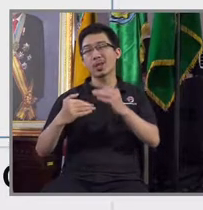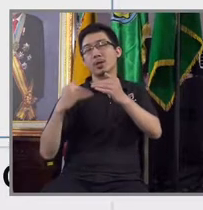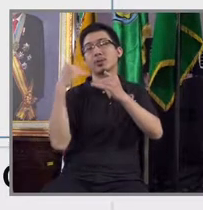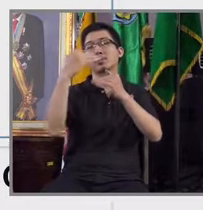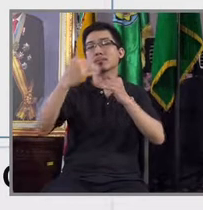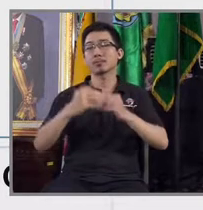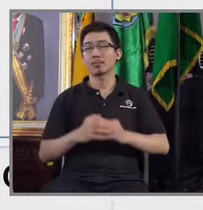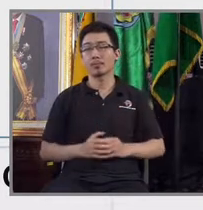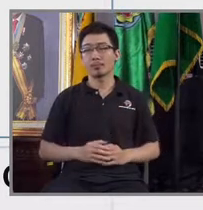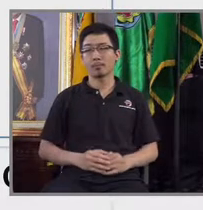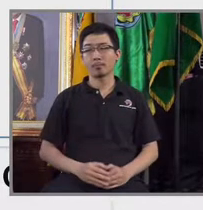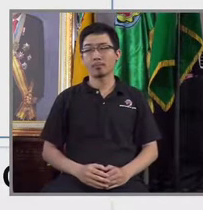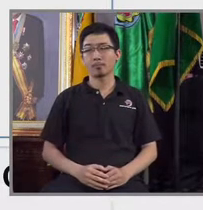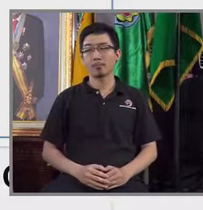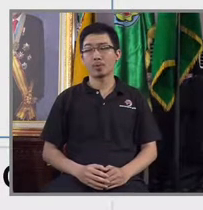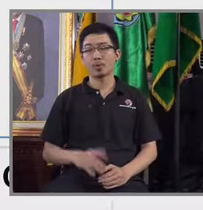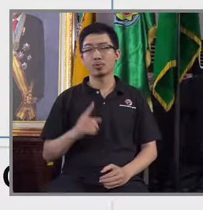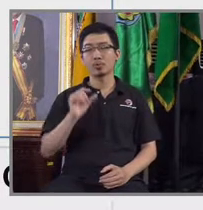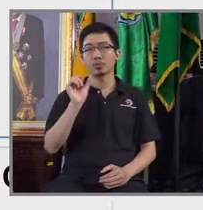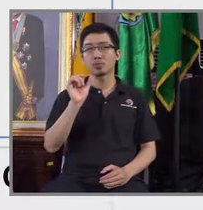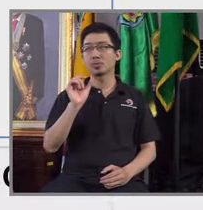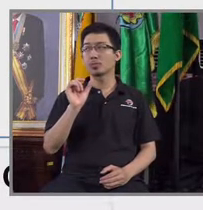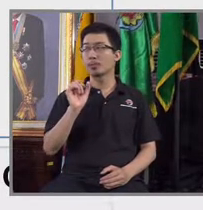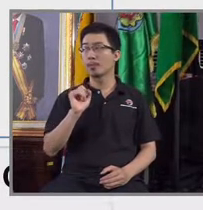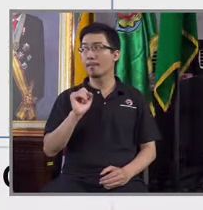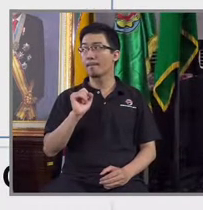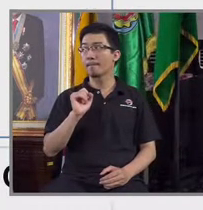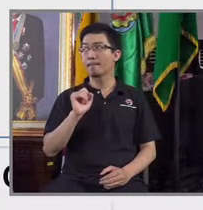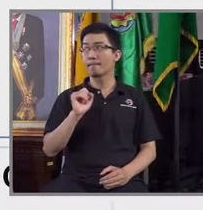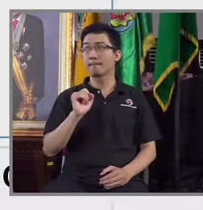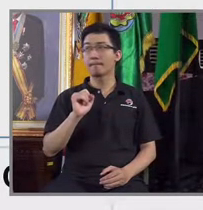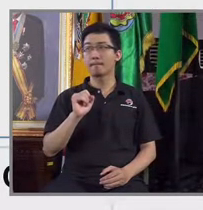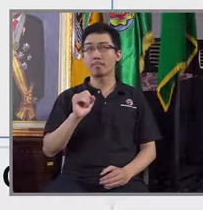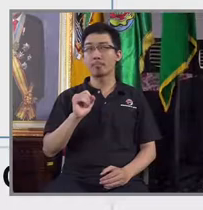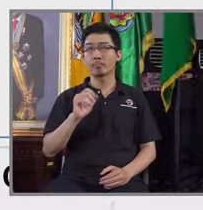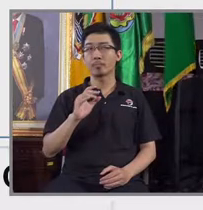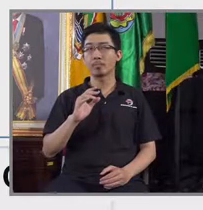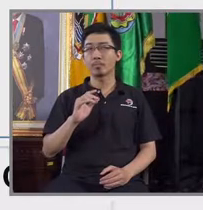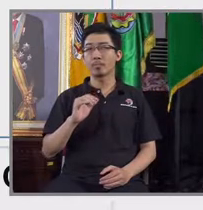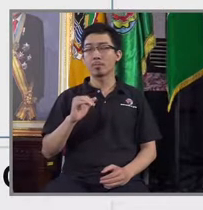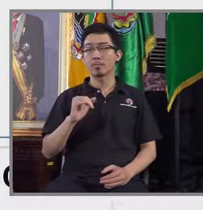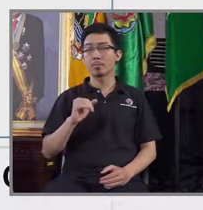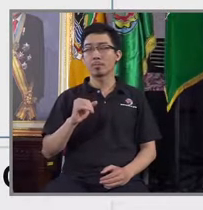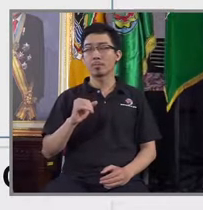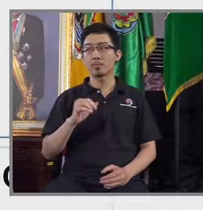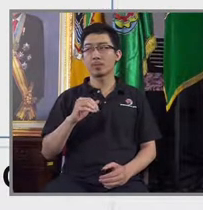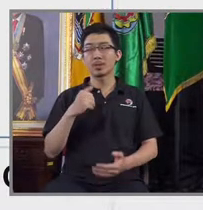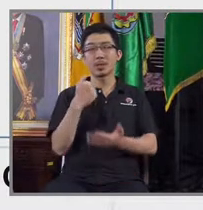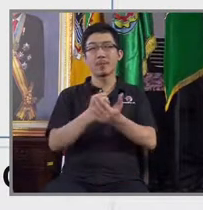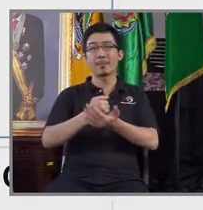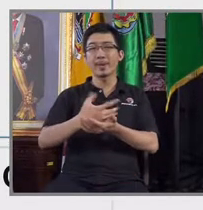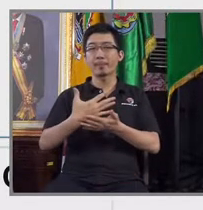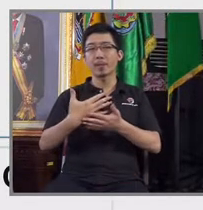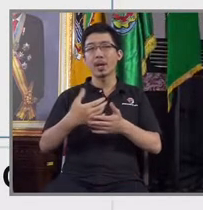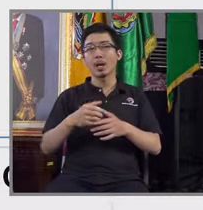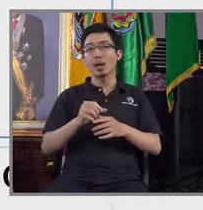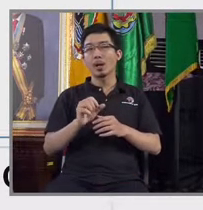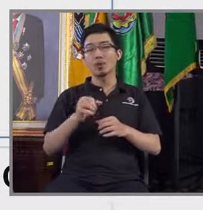pengembangan dan menjamin yaitu keberlangsungan usaha mikro dan kecil